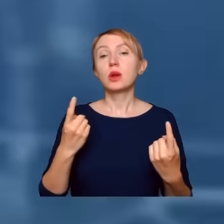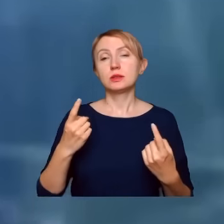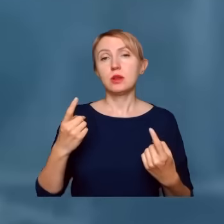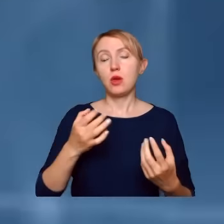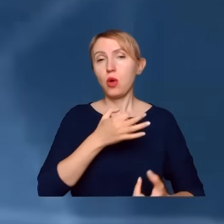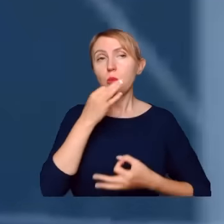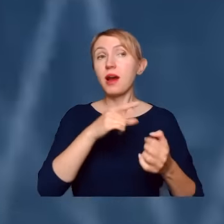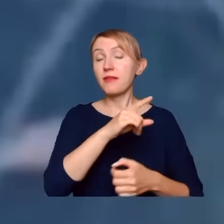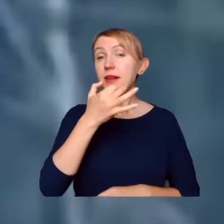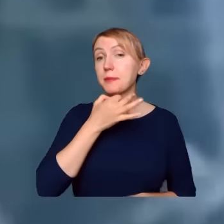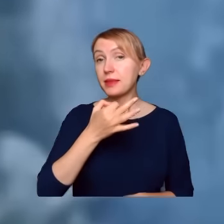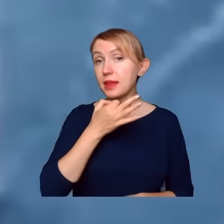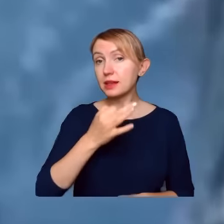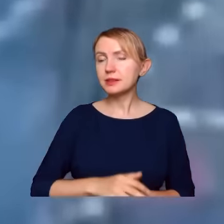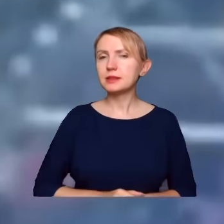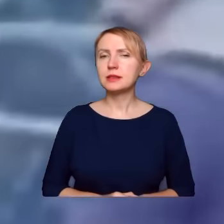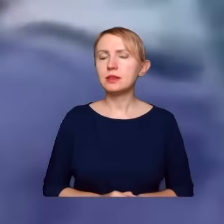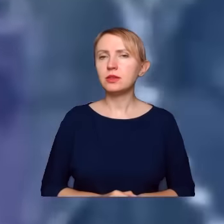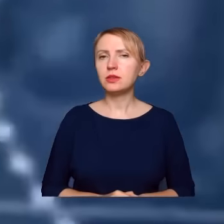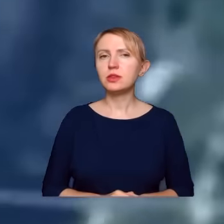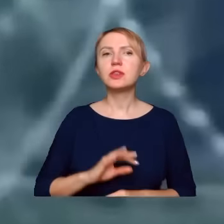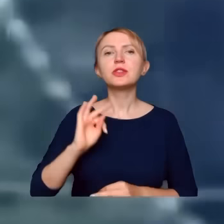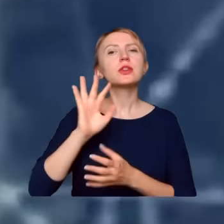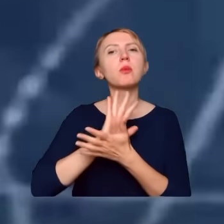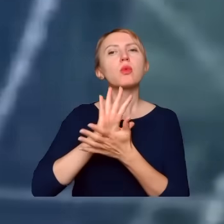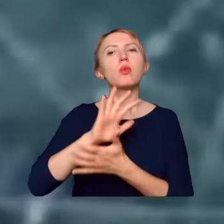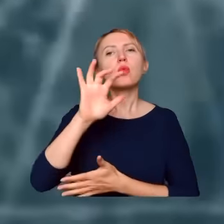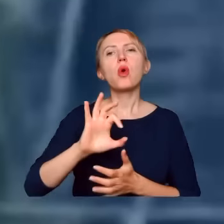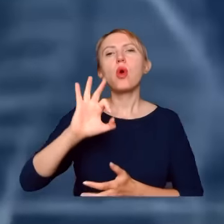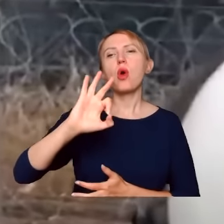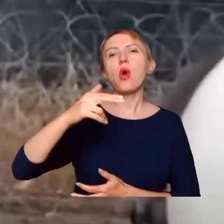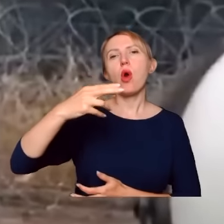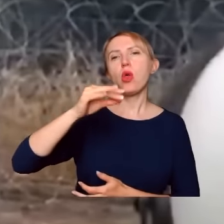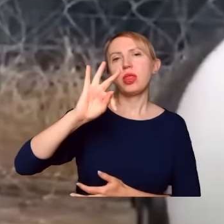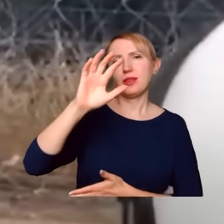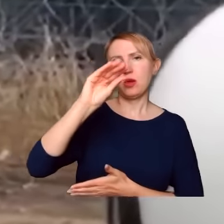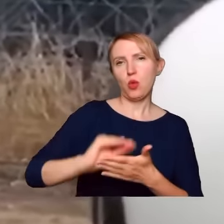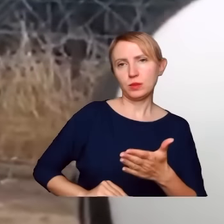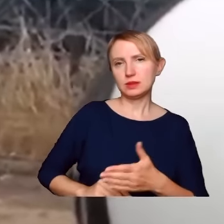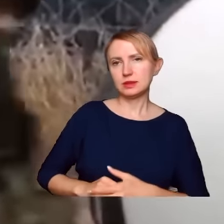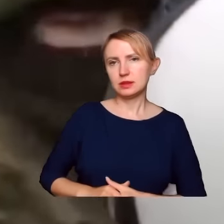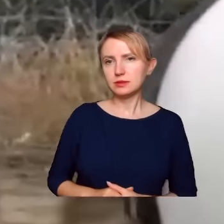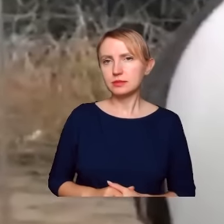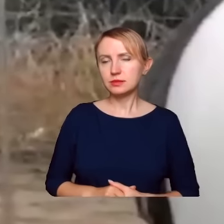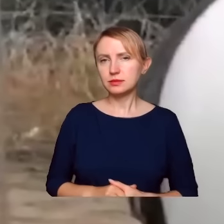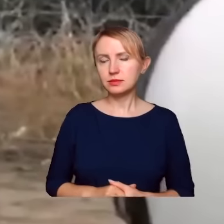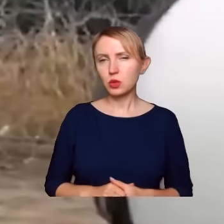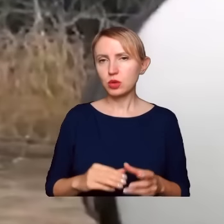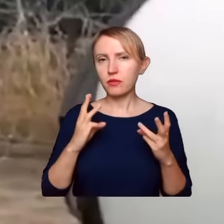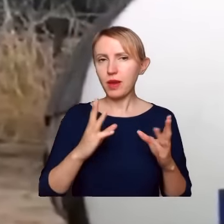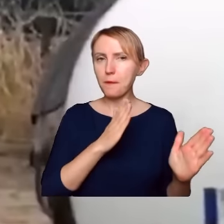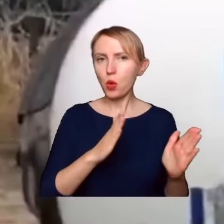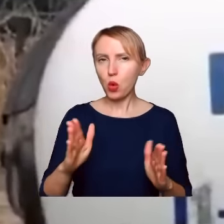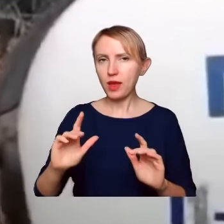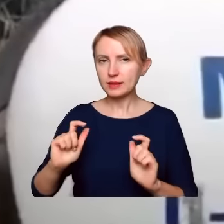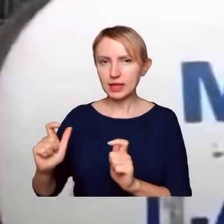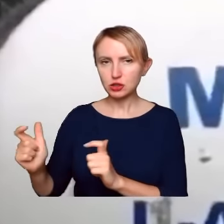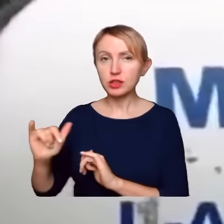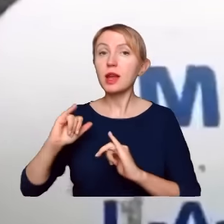pytają, opisał w swojej publikacji Onet, to tutaj ważna jest sekwencja zdarzeń. A ona była